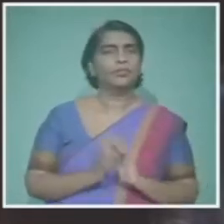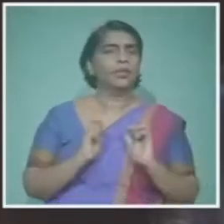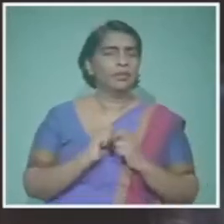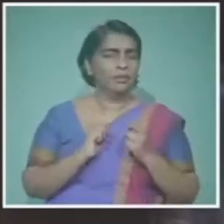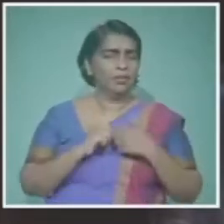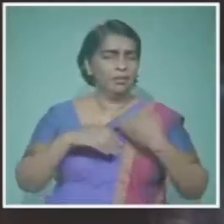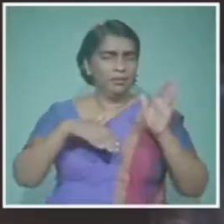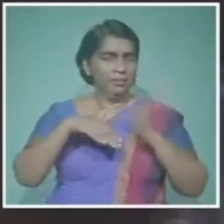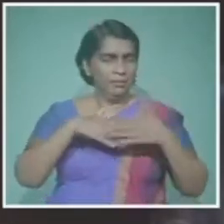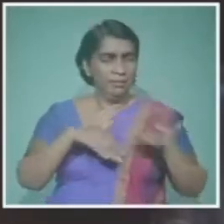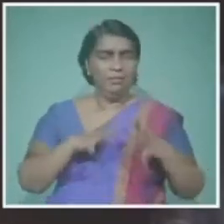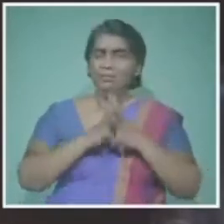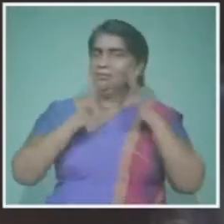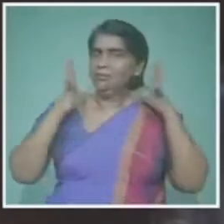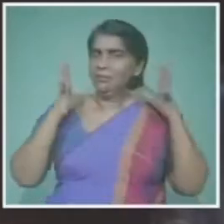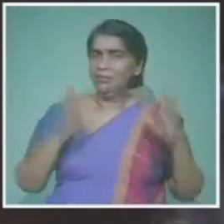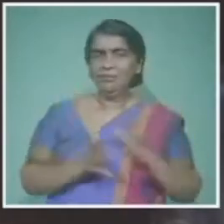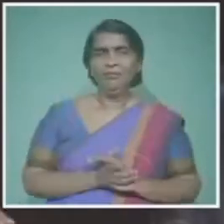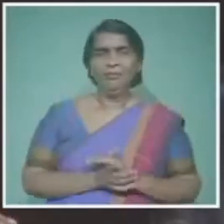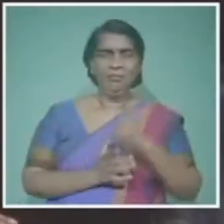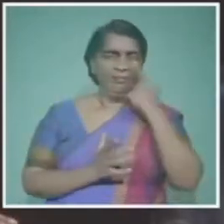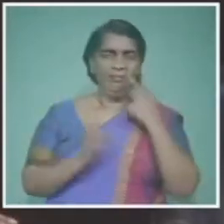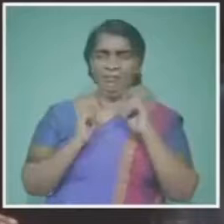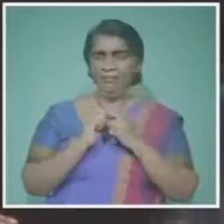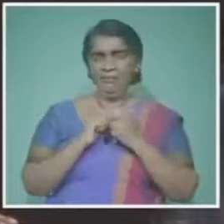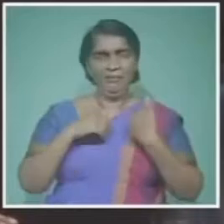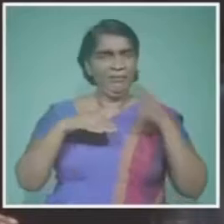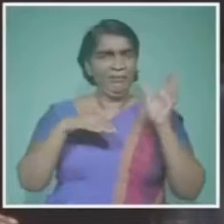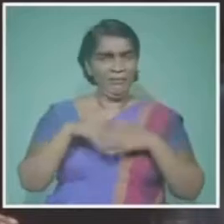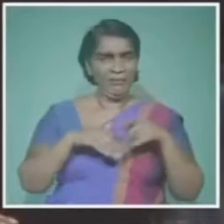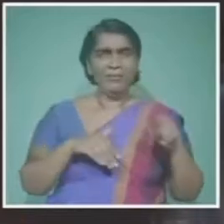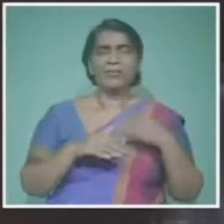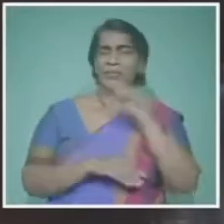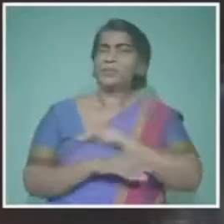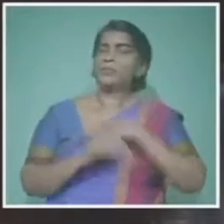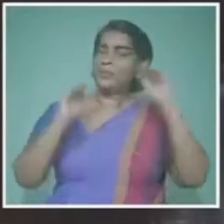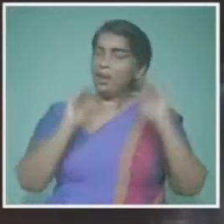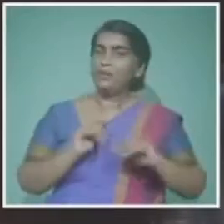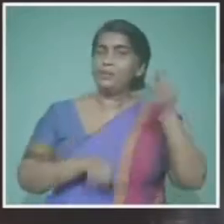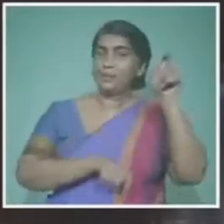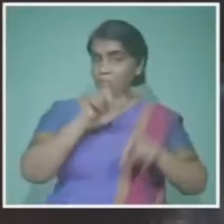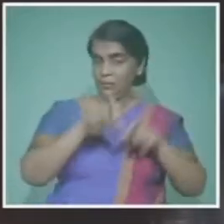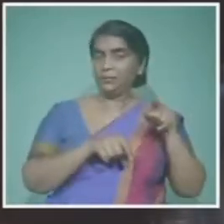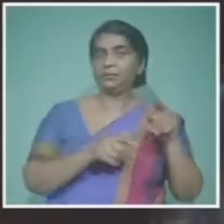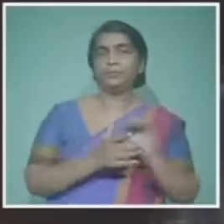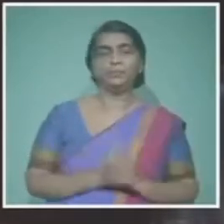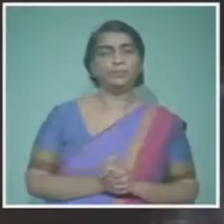අර්බුදයට මුණ දින තාම ආන්දිකරට මුණ දීලා අඩු ආදායම් ලාභින් ඇටියට